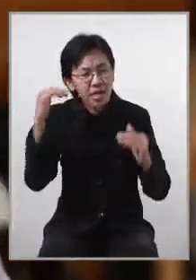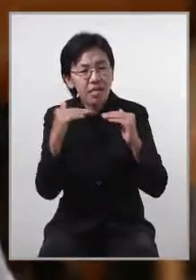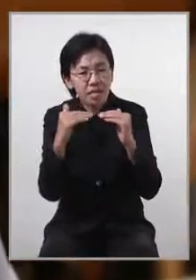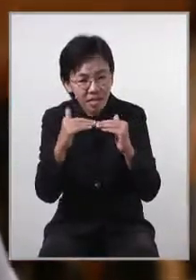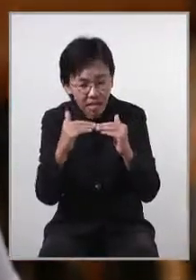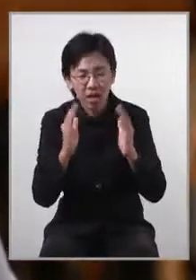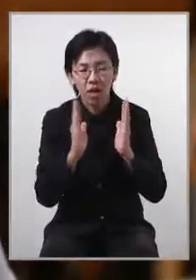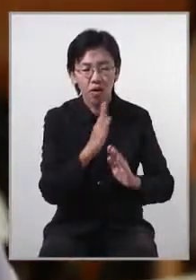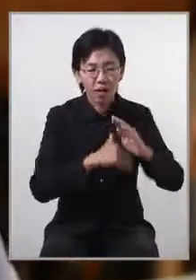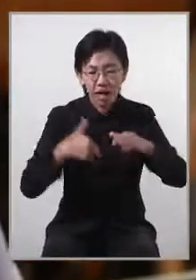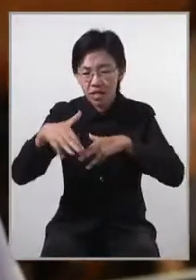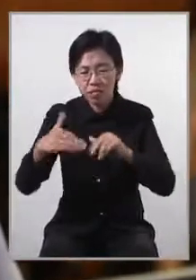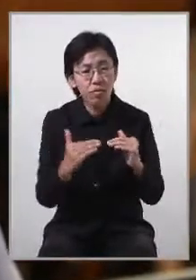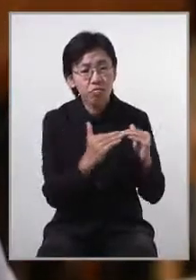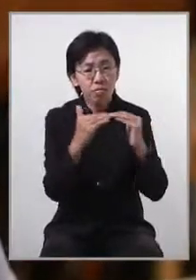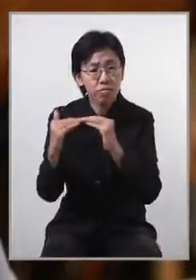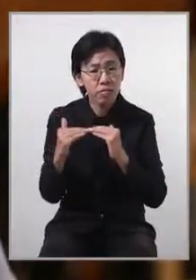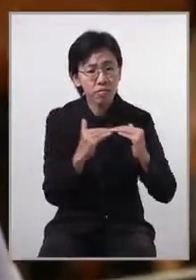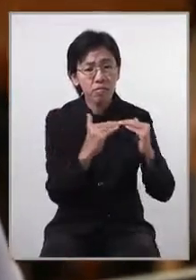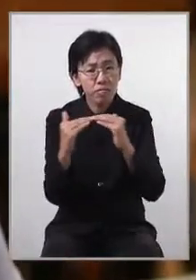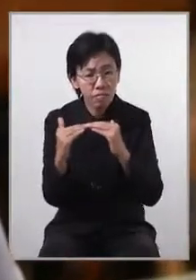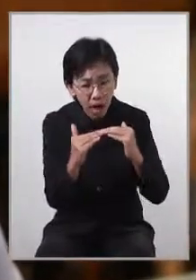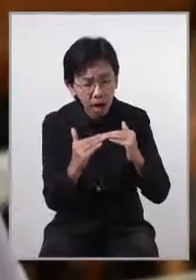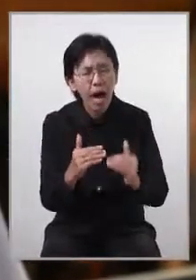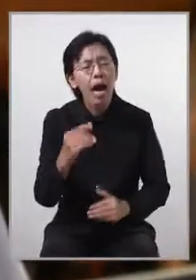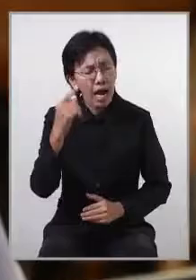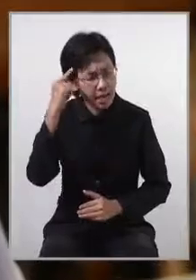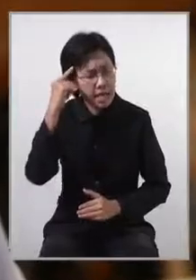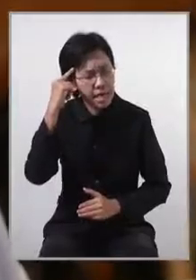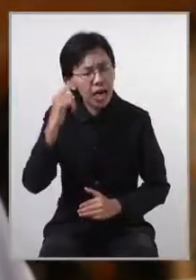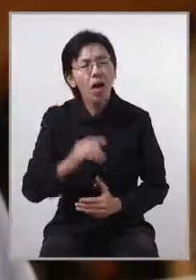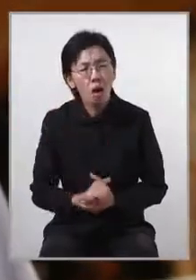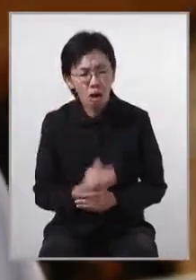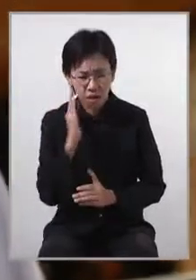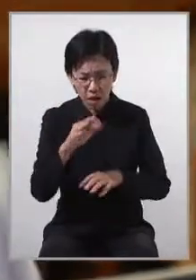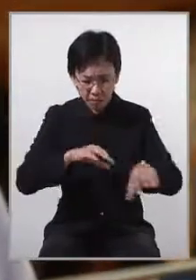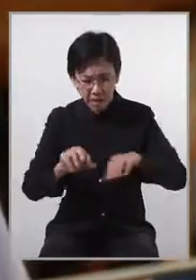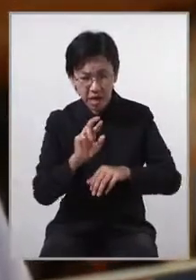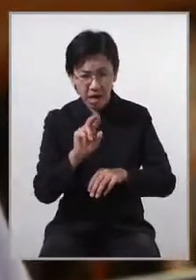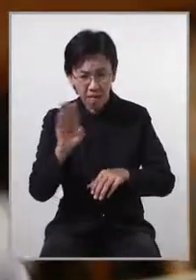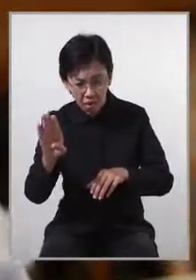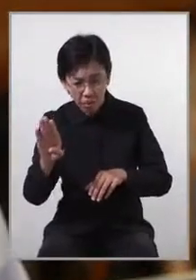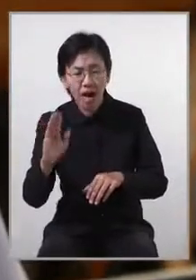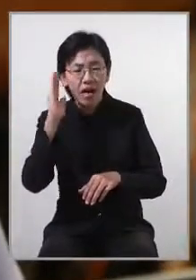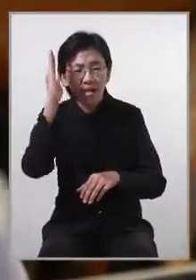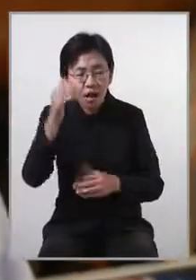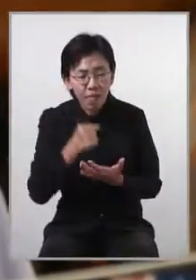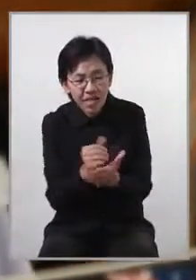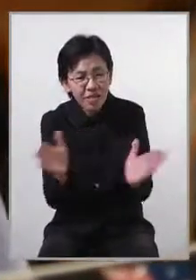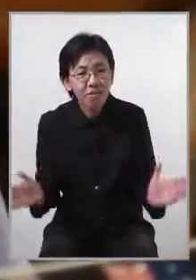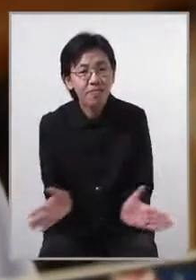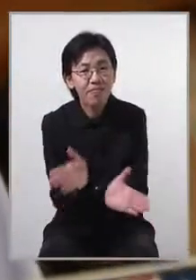าเทียมนะฮะมันก็ควรจะต้องตระหนักแล้วก็มาสร้างระบบที่สามารถจะรองรับให้คนทุก